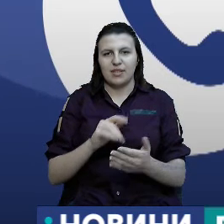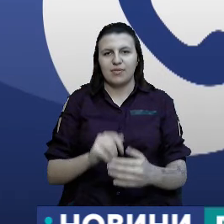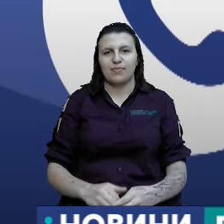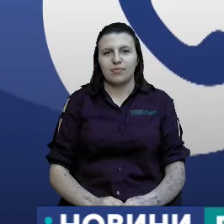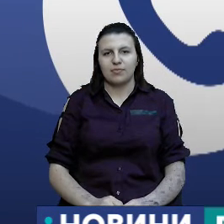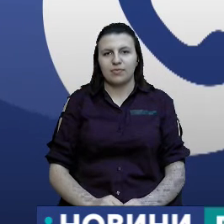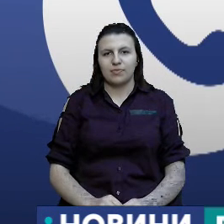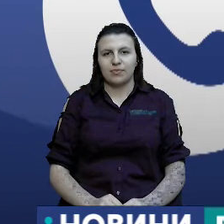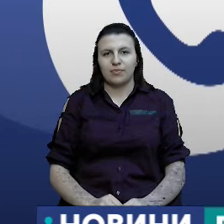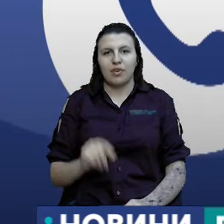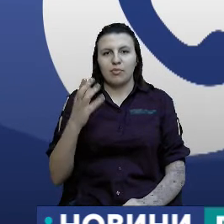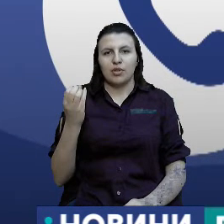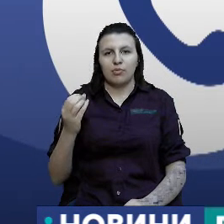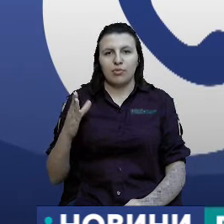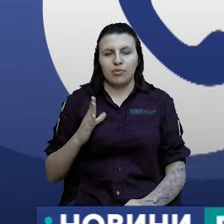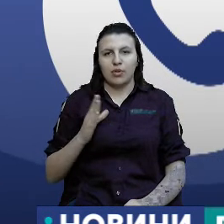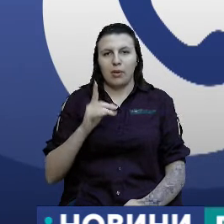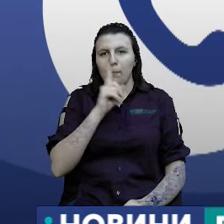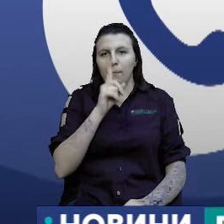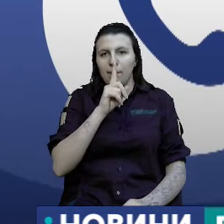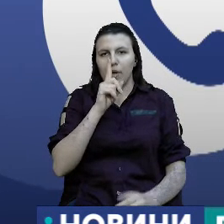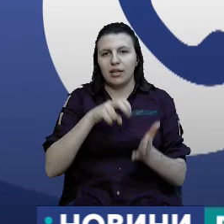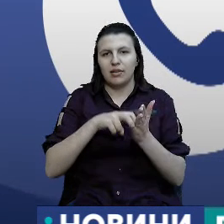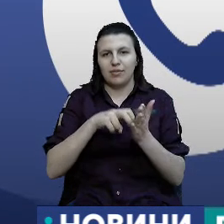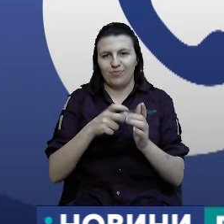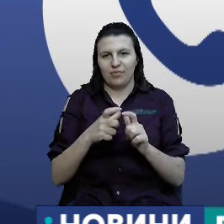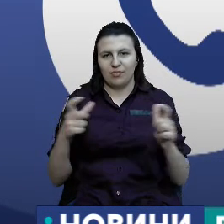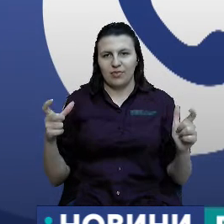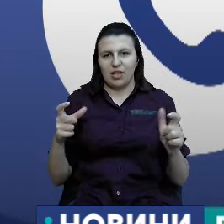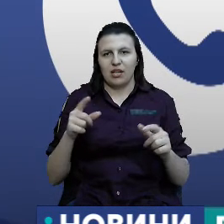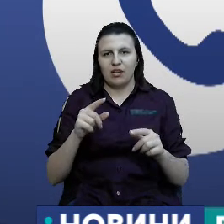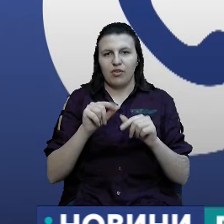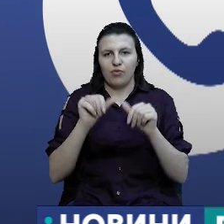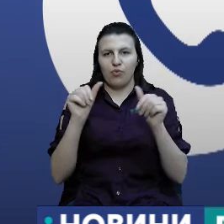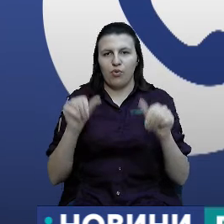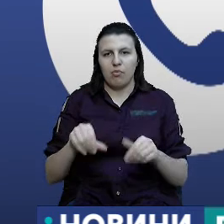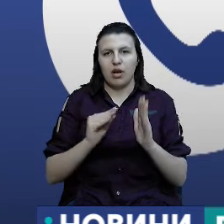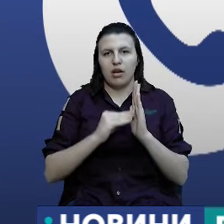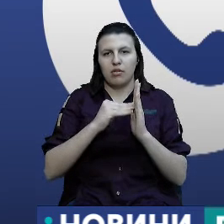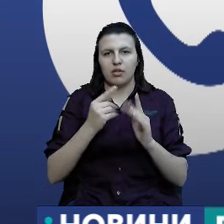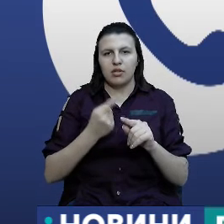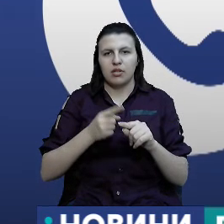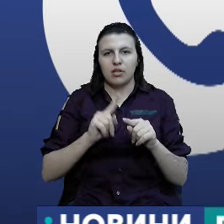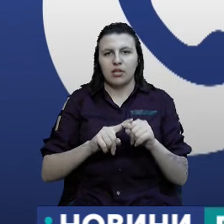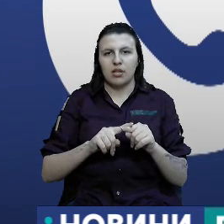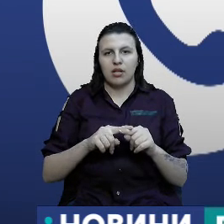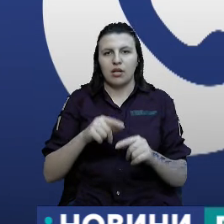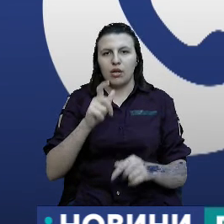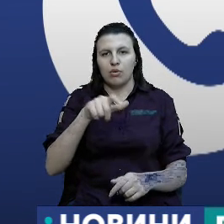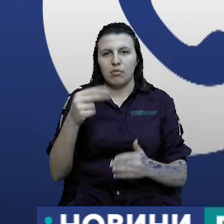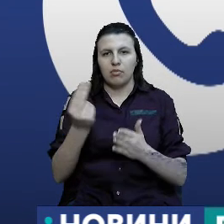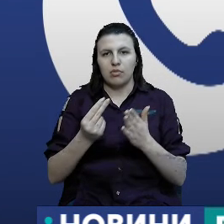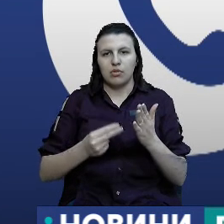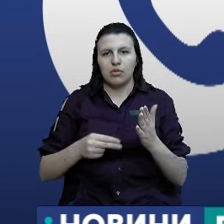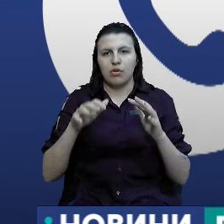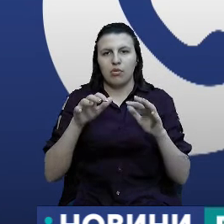Там ще були маленькі такі от квіточки, ми зробили в формі календарів. Це людина малює з окупованої території, з окупованого Луганська. Вона